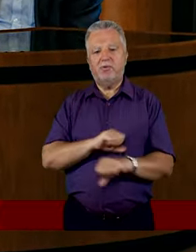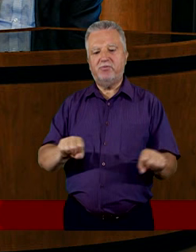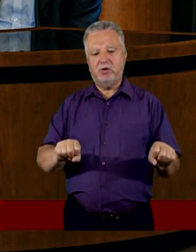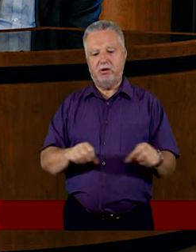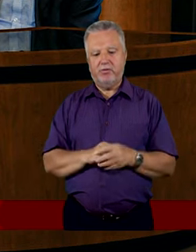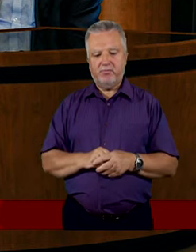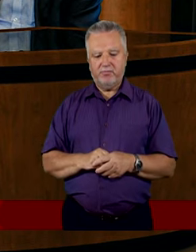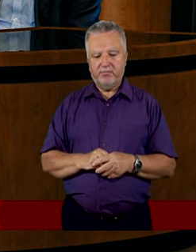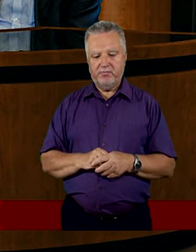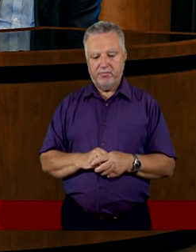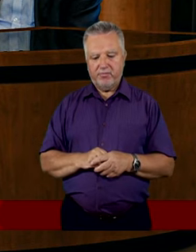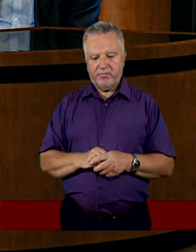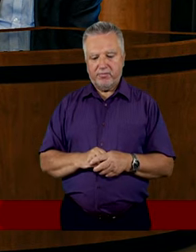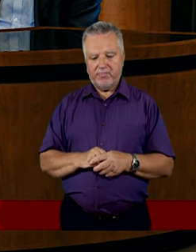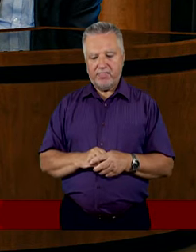zbawieni?